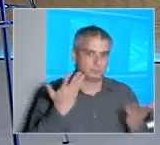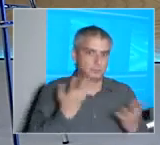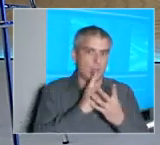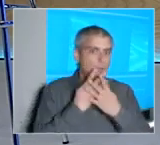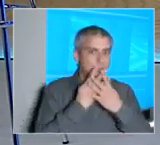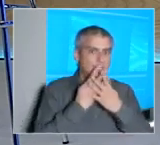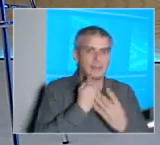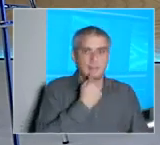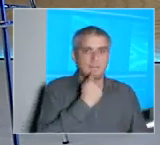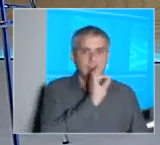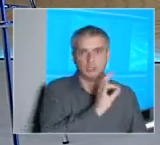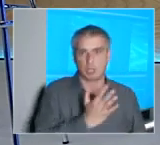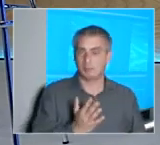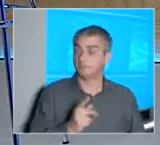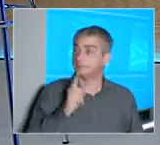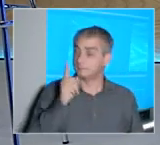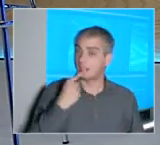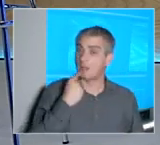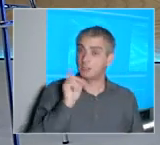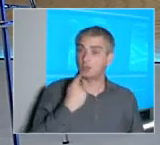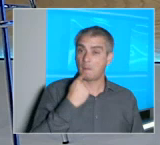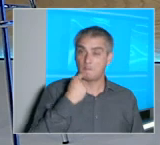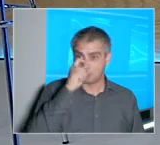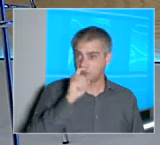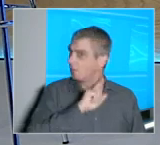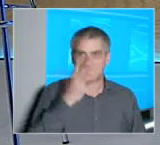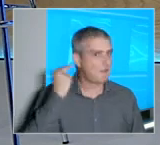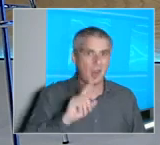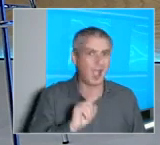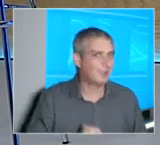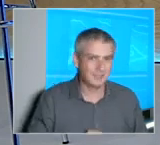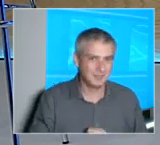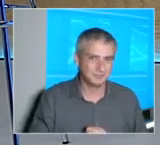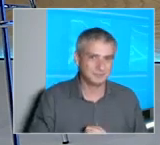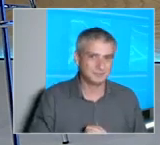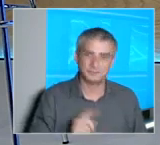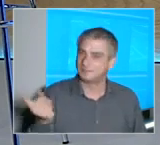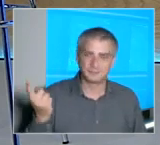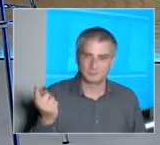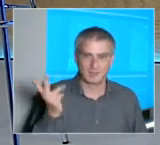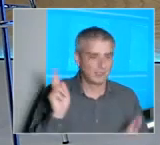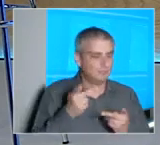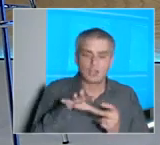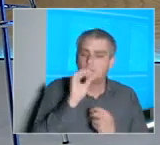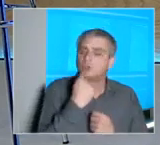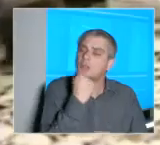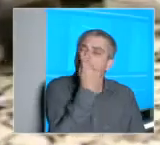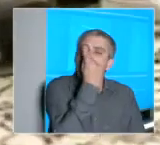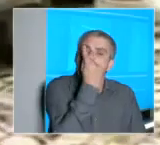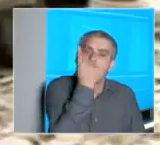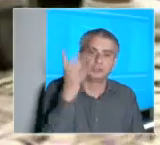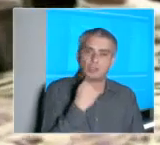וזו אולי עוד דוגמה לזכותה. היא אמרה שיש לה פט ג'ורה ולא היה לה פט ג'ורה. אתה לא יכול למצוא אמירה אחת